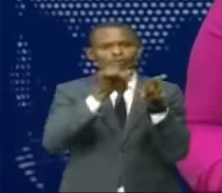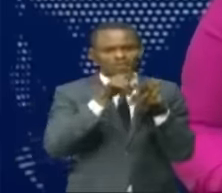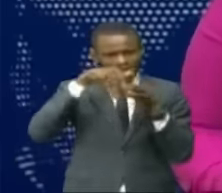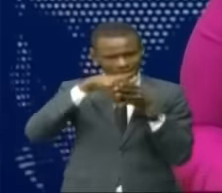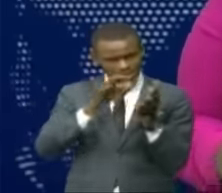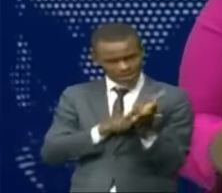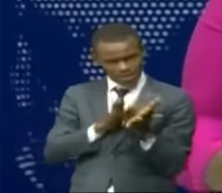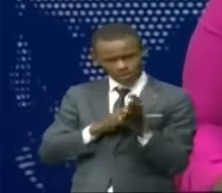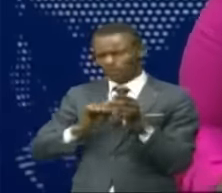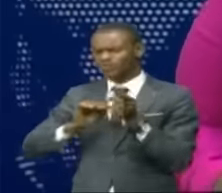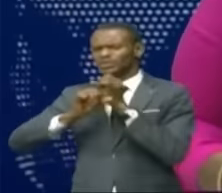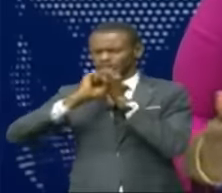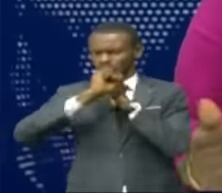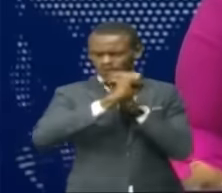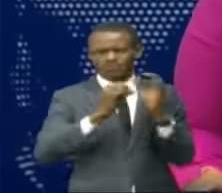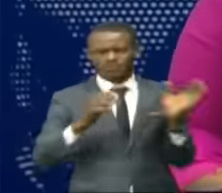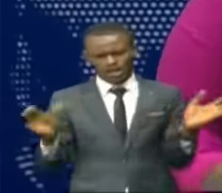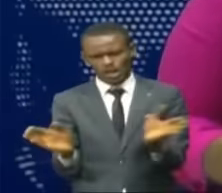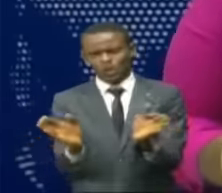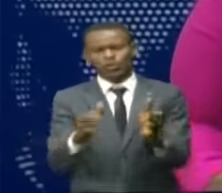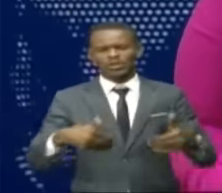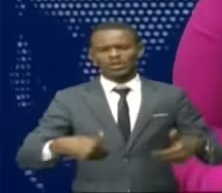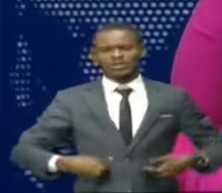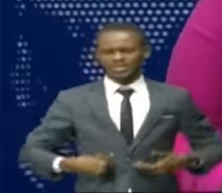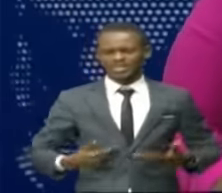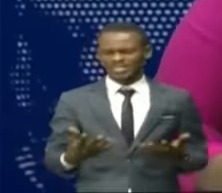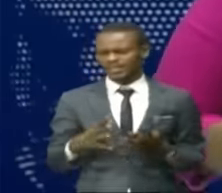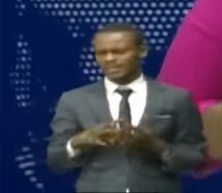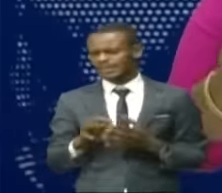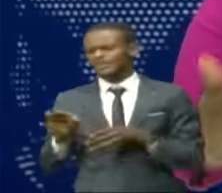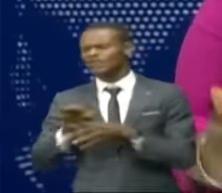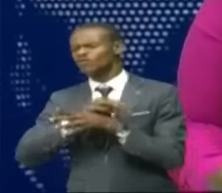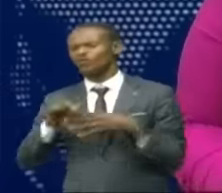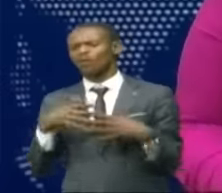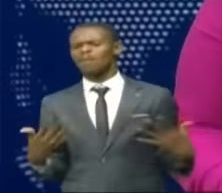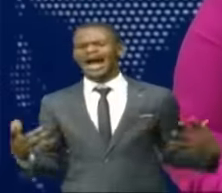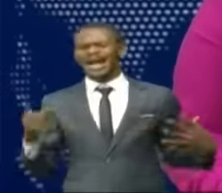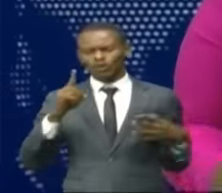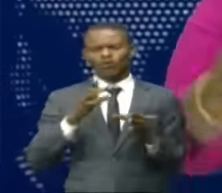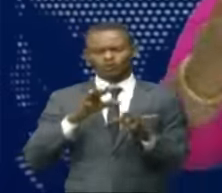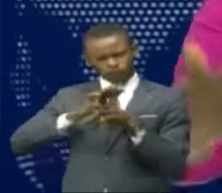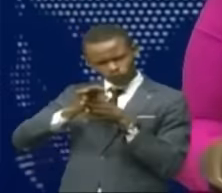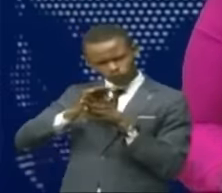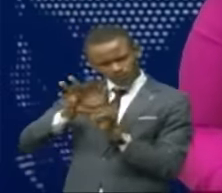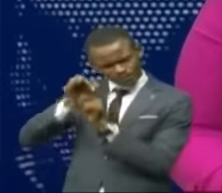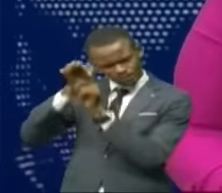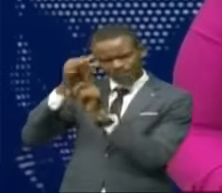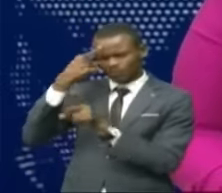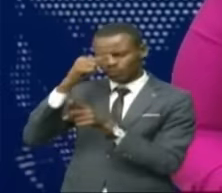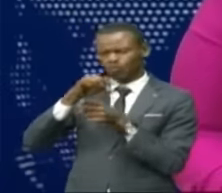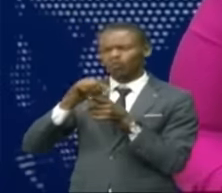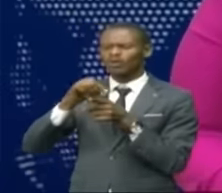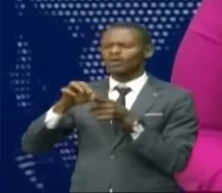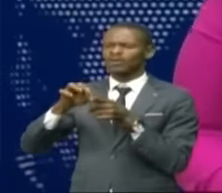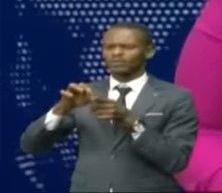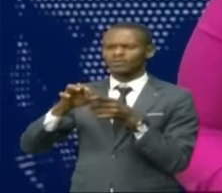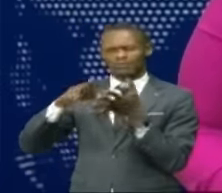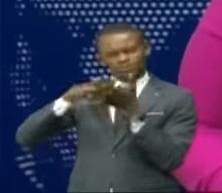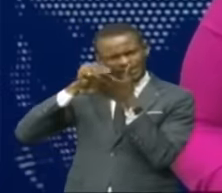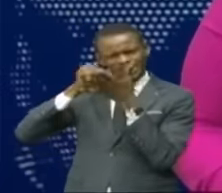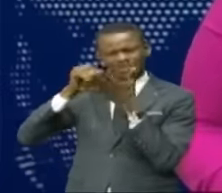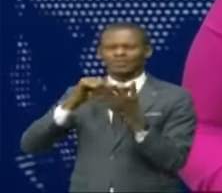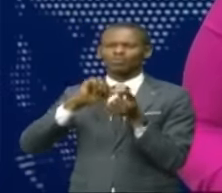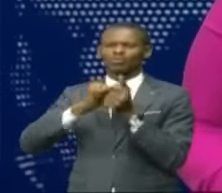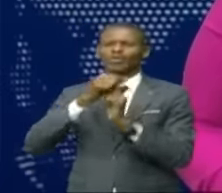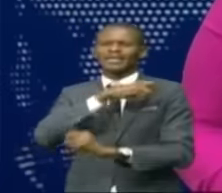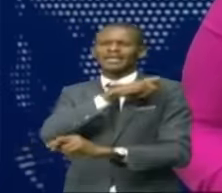informer les jeunes et les pousser justement à faire des choix de filières qui seront nécessaires lors de cette transition énergétique. Lila Pesonkeri,